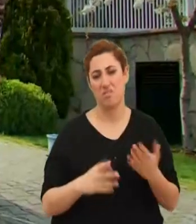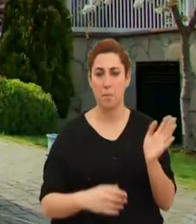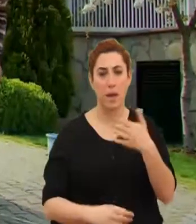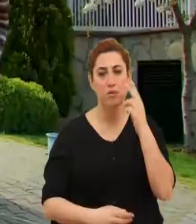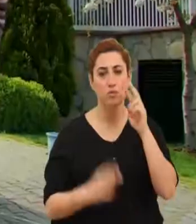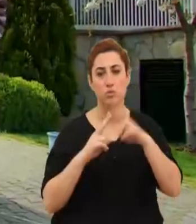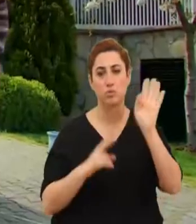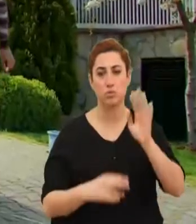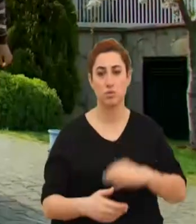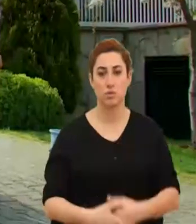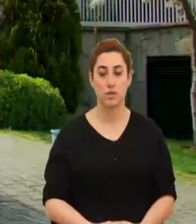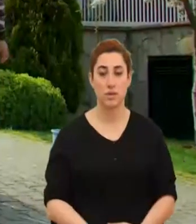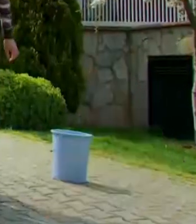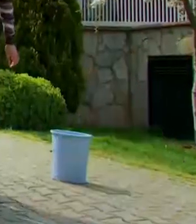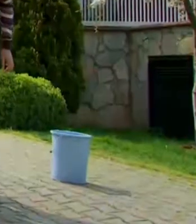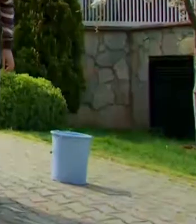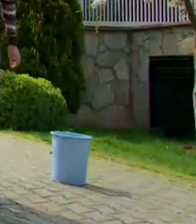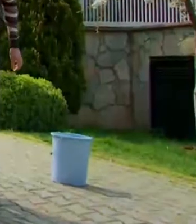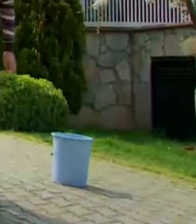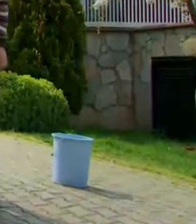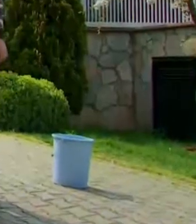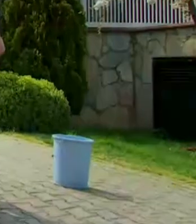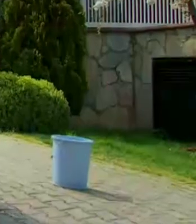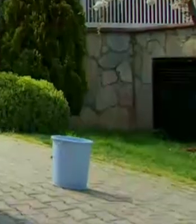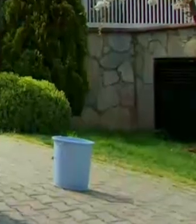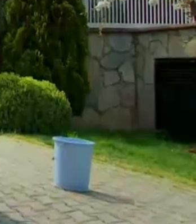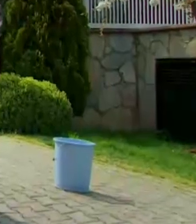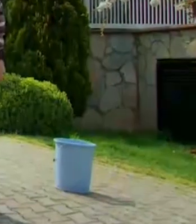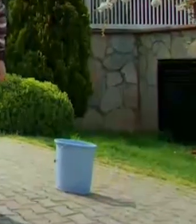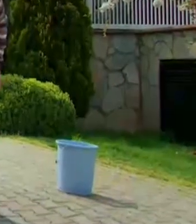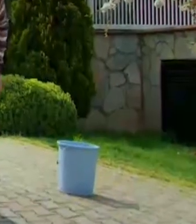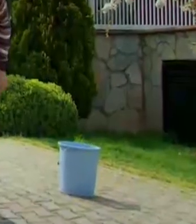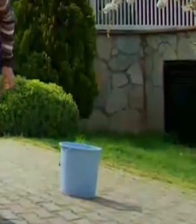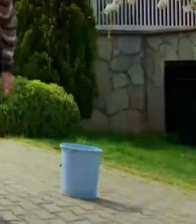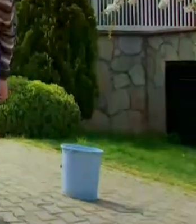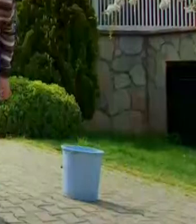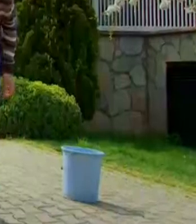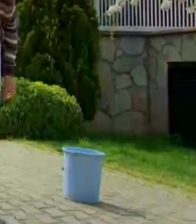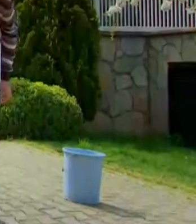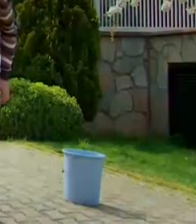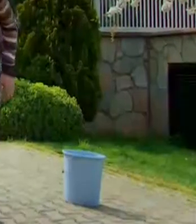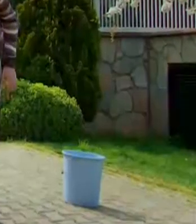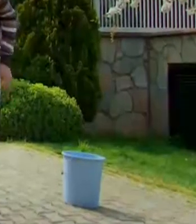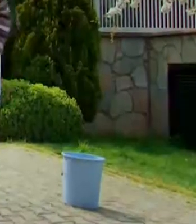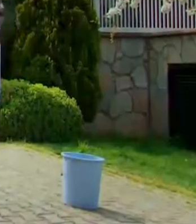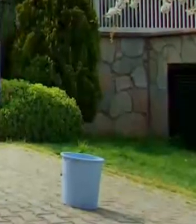Hadi görüşürüz. Üstü açık arabanın zaten üstü yok. Mehmet köpüklü süngerle silip temizliyor.